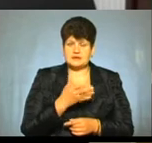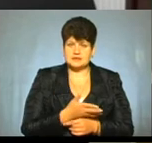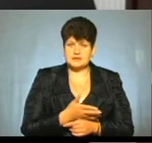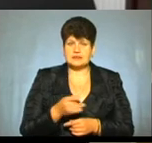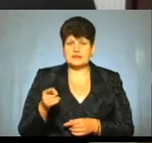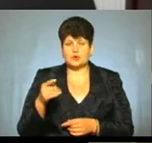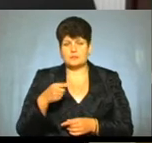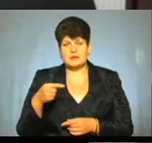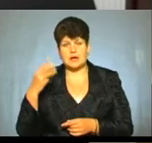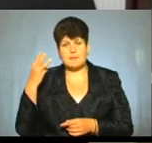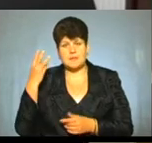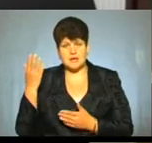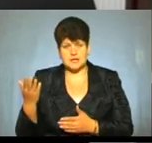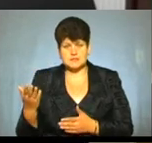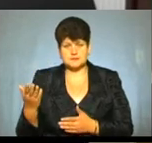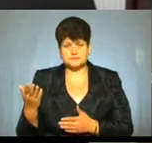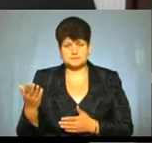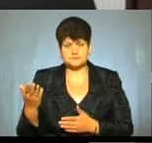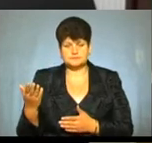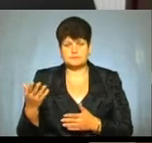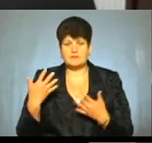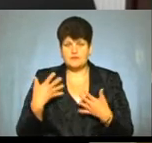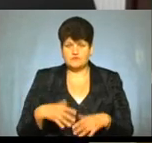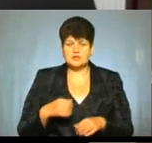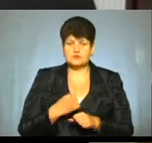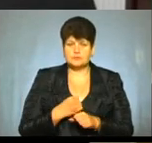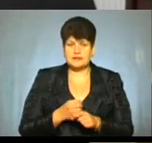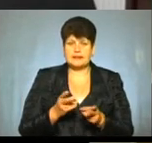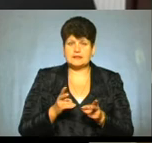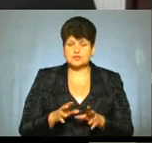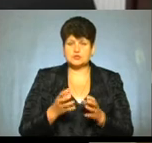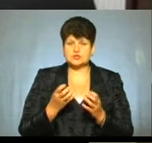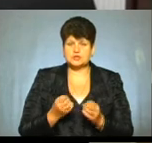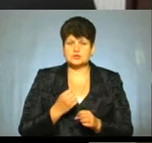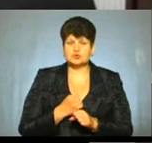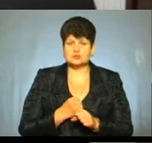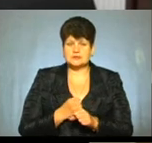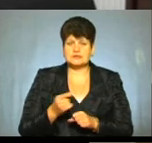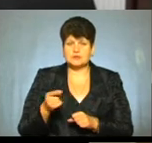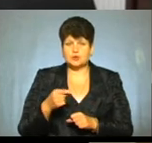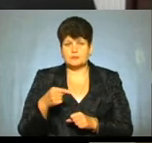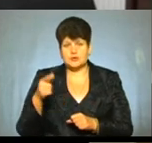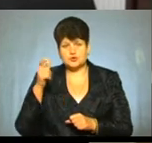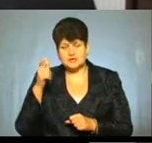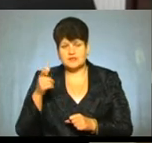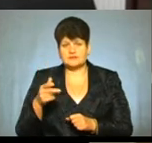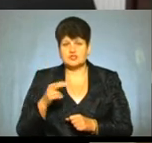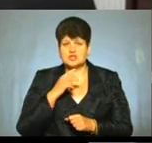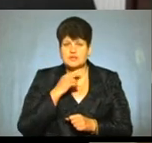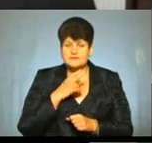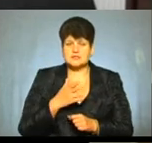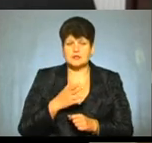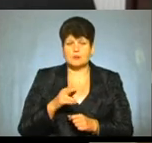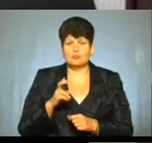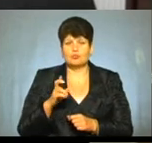Тернопіль-Кременець-Рівне, Тернопіль-Хмельницьк, ми вже зробили, лишилося ще зробити Тернопіль-Чортків-Чернівці і